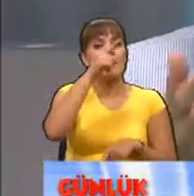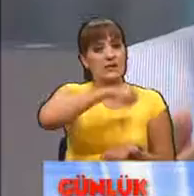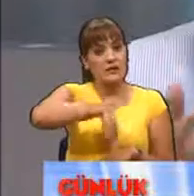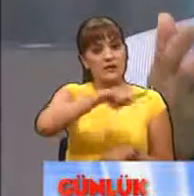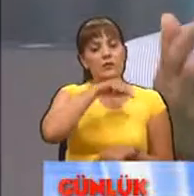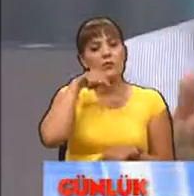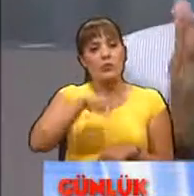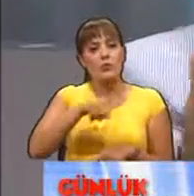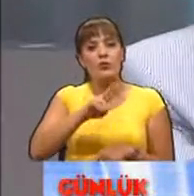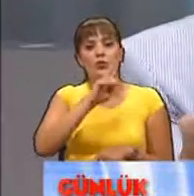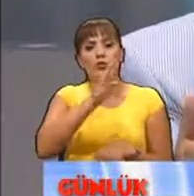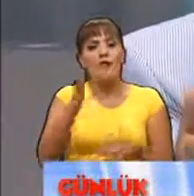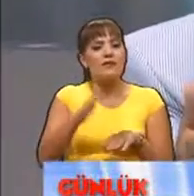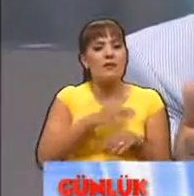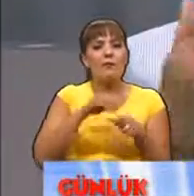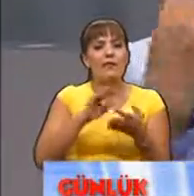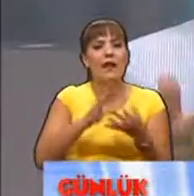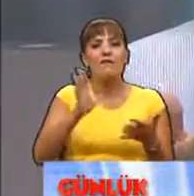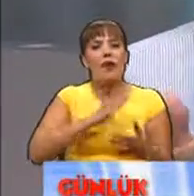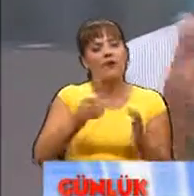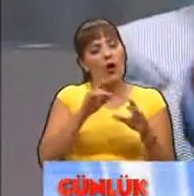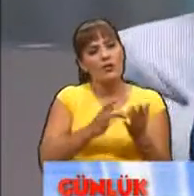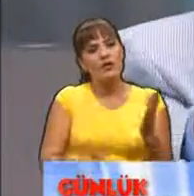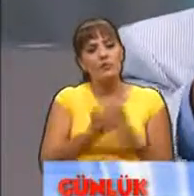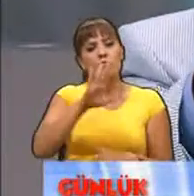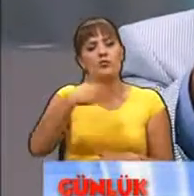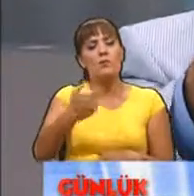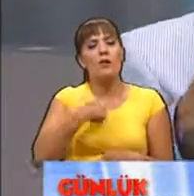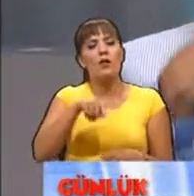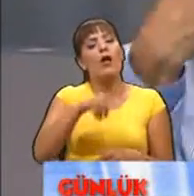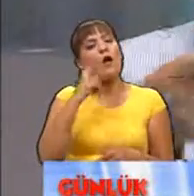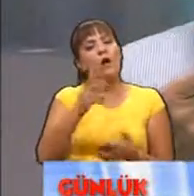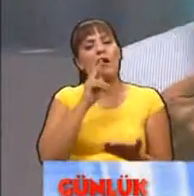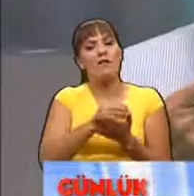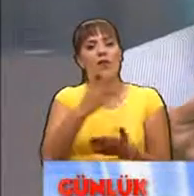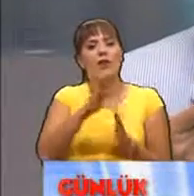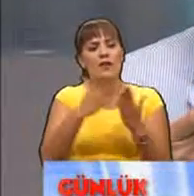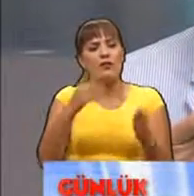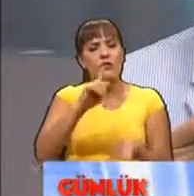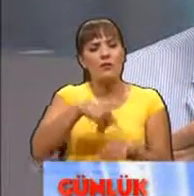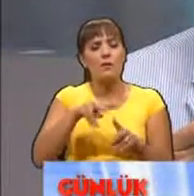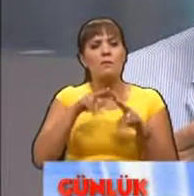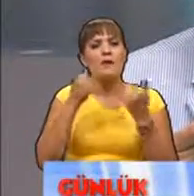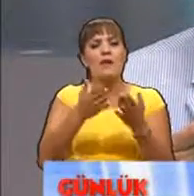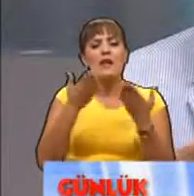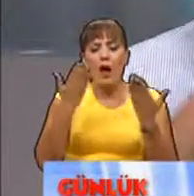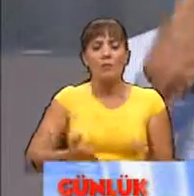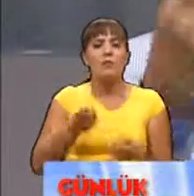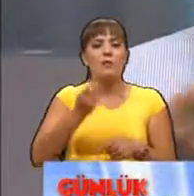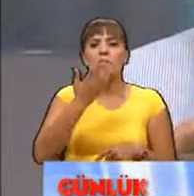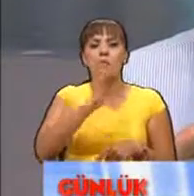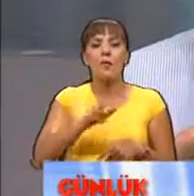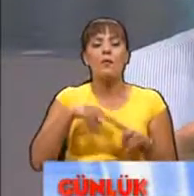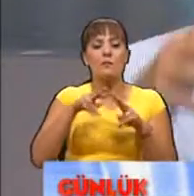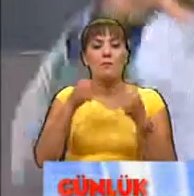siz bunun günahını, sevabını ortaya çıkarın. Sonra ona göre çağırın, karar vereceğim. Ona bravo. Hmm. O defter süresince mirası kabul mecburiyeti yok. O